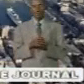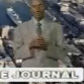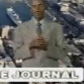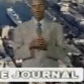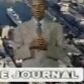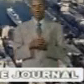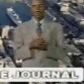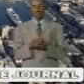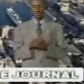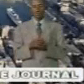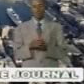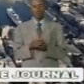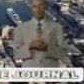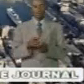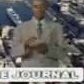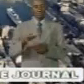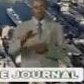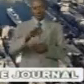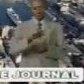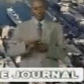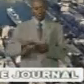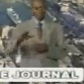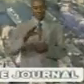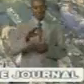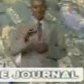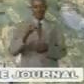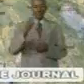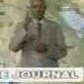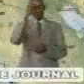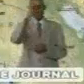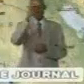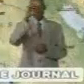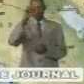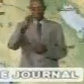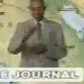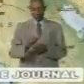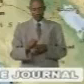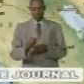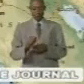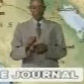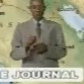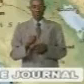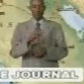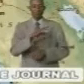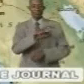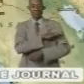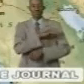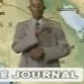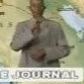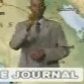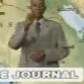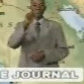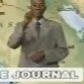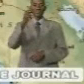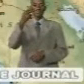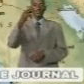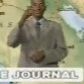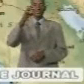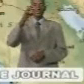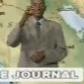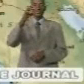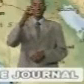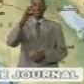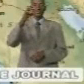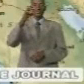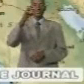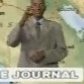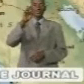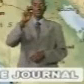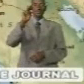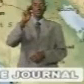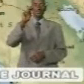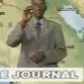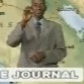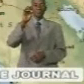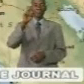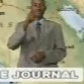péninsule balkanique, avec comme capitale Athènes. La République hellénique a une superficie de